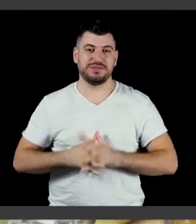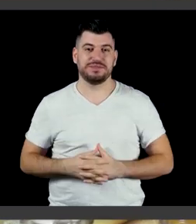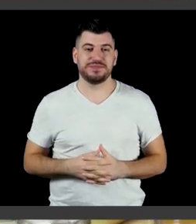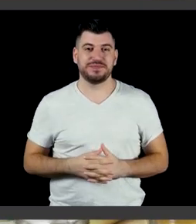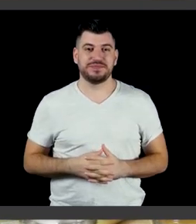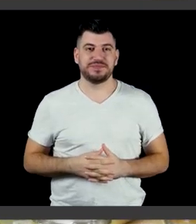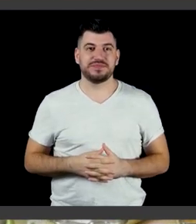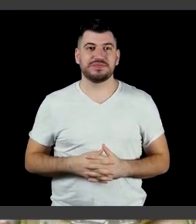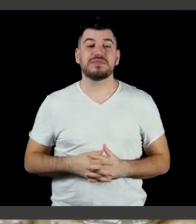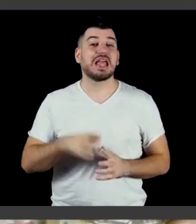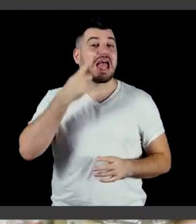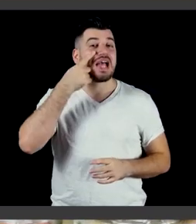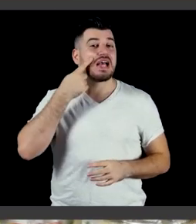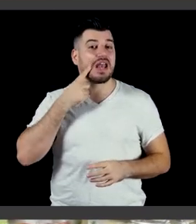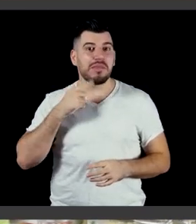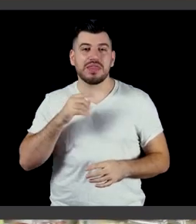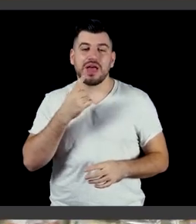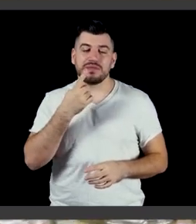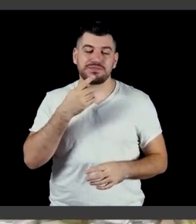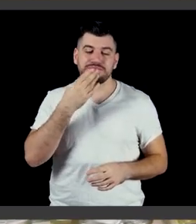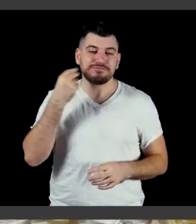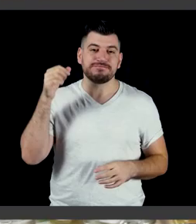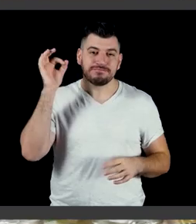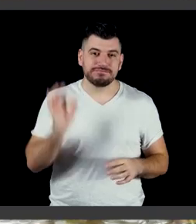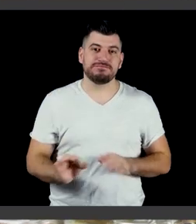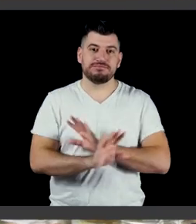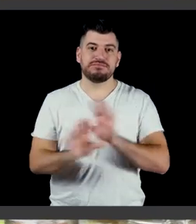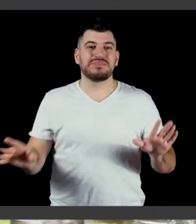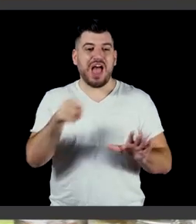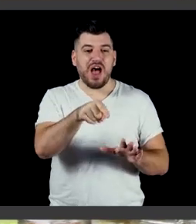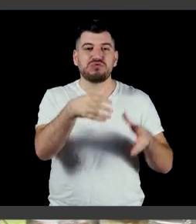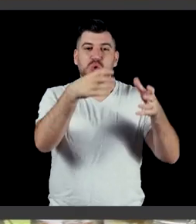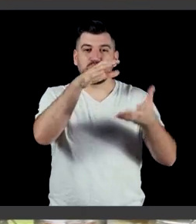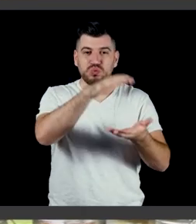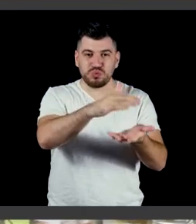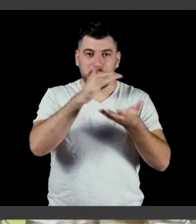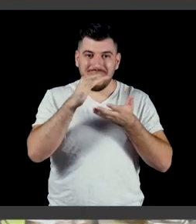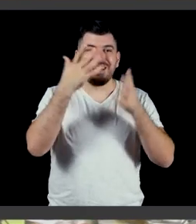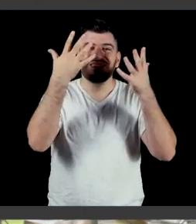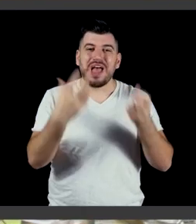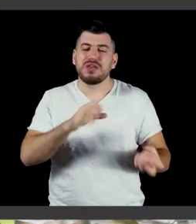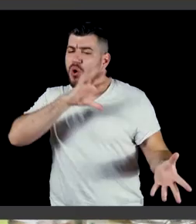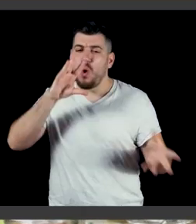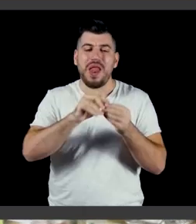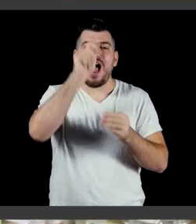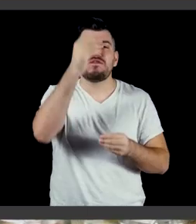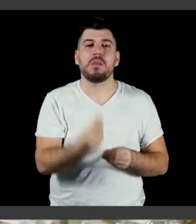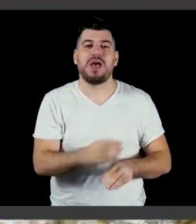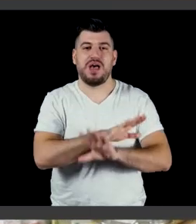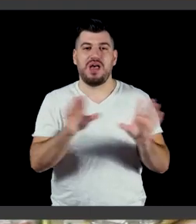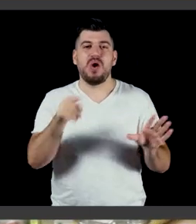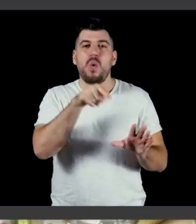Έχουν καραμελώσει τα κρεμμύδια, ουσιαστικά είναι ένα μπέργκερ που τα έχει όλα. Ό,τι θα ήθελε να έχει ένα μπέργκερ,